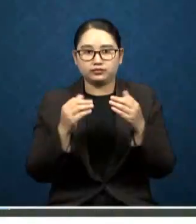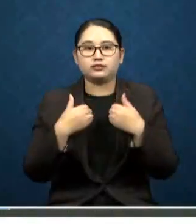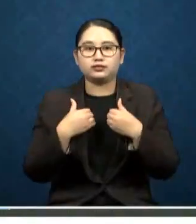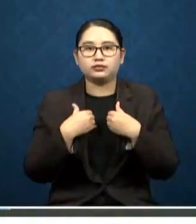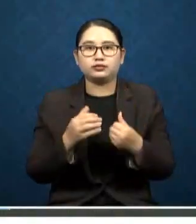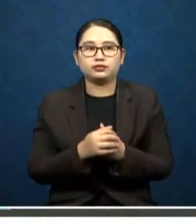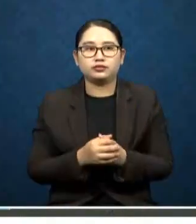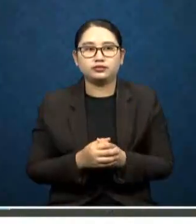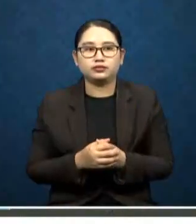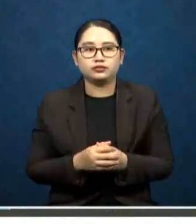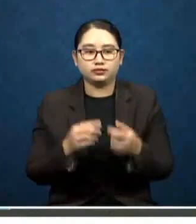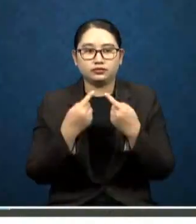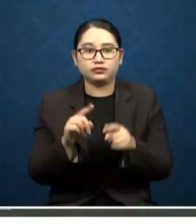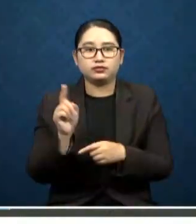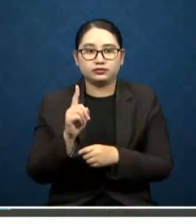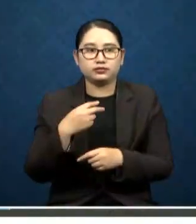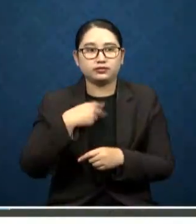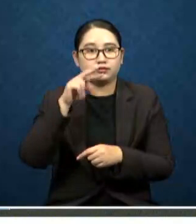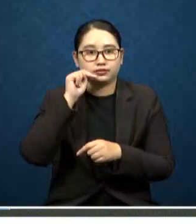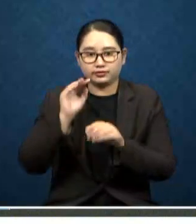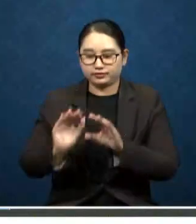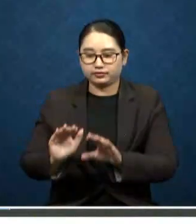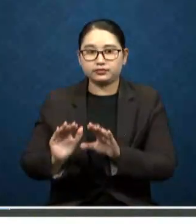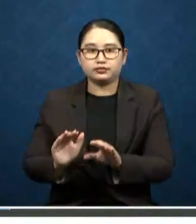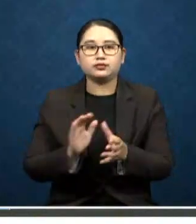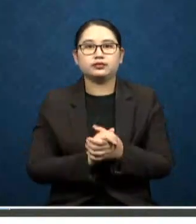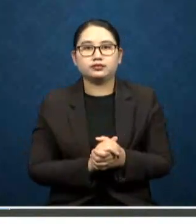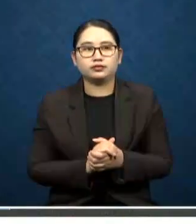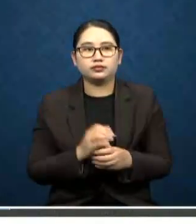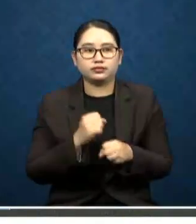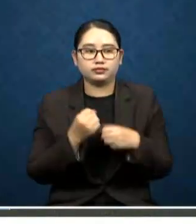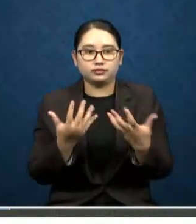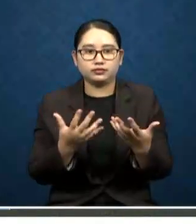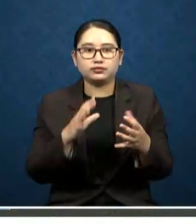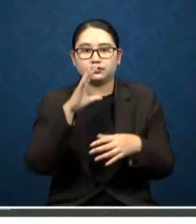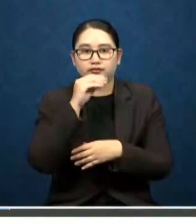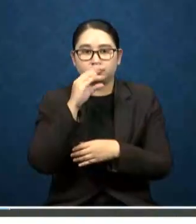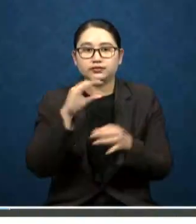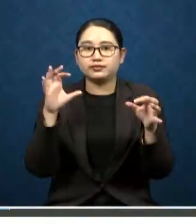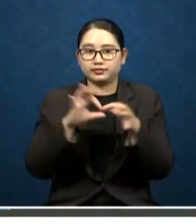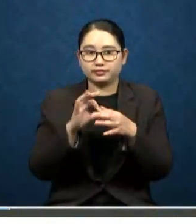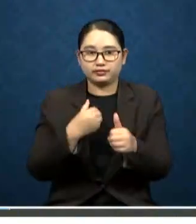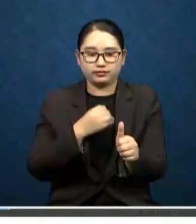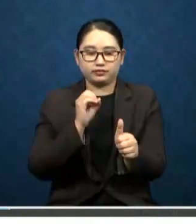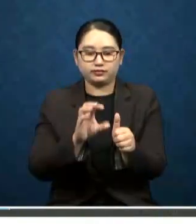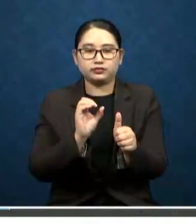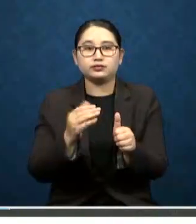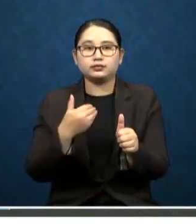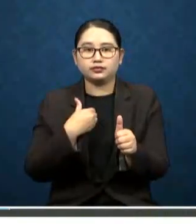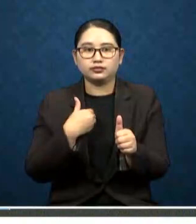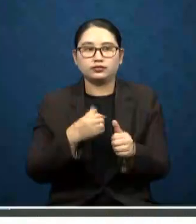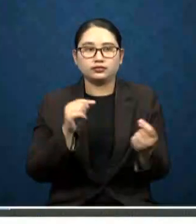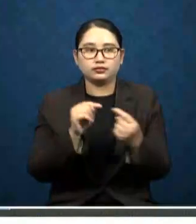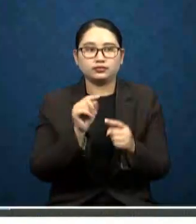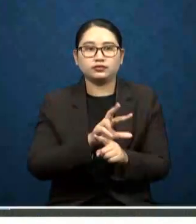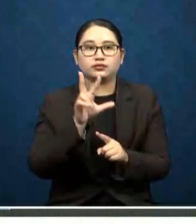สำคัญแต่การเก็บกักน้ำท่านได้พูดถึงในข้อเสนอแนะในข้อ